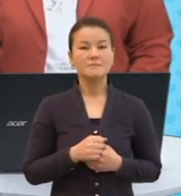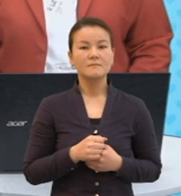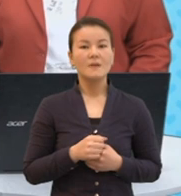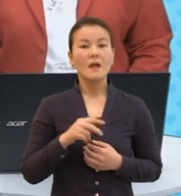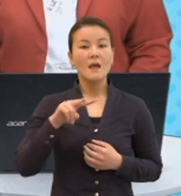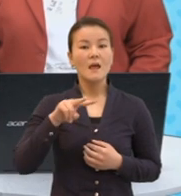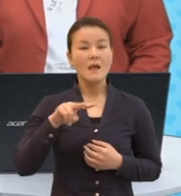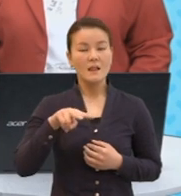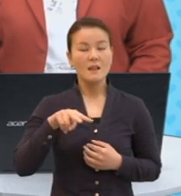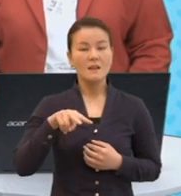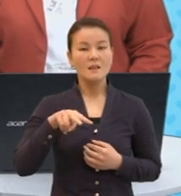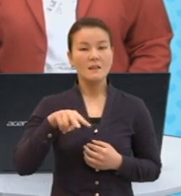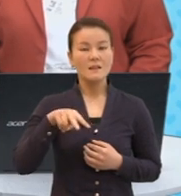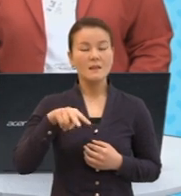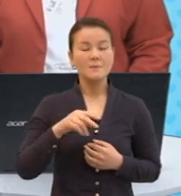Л,